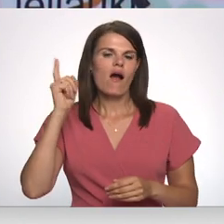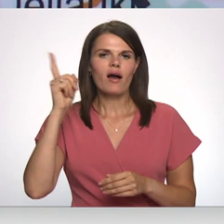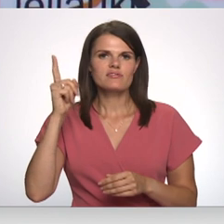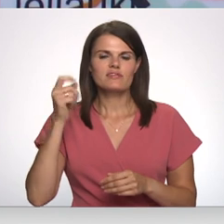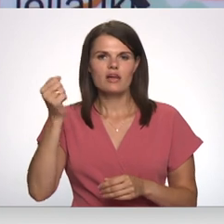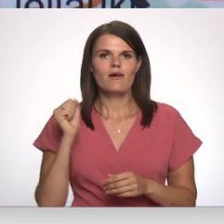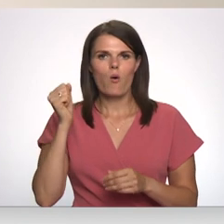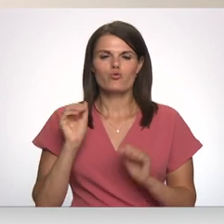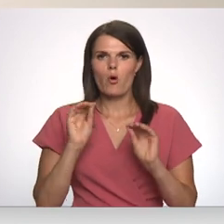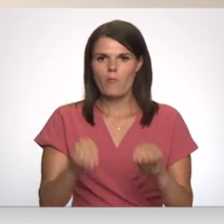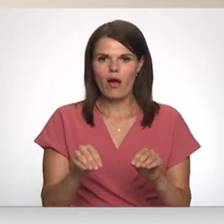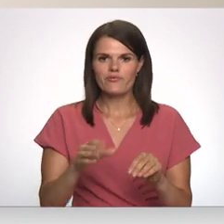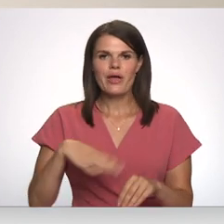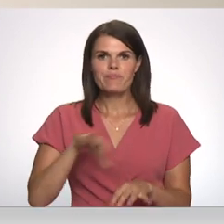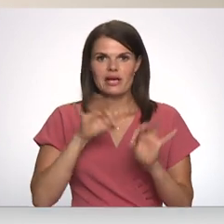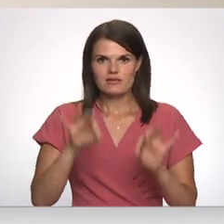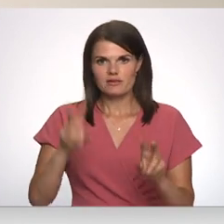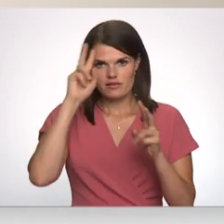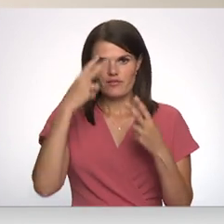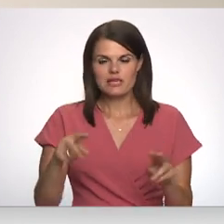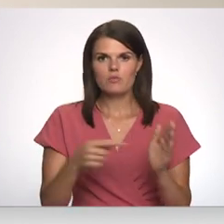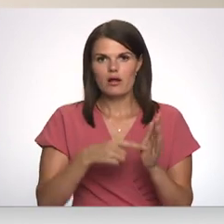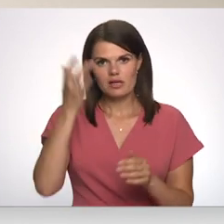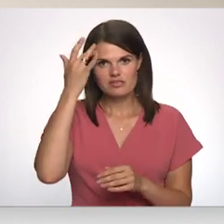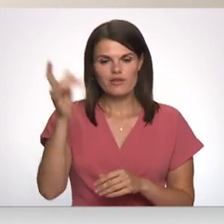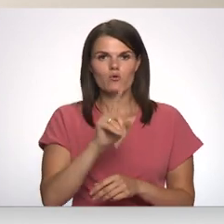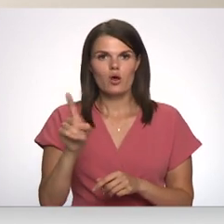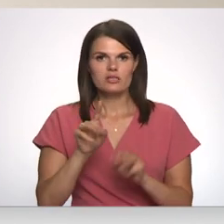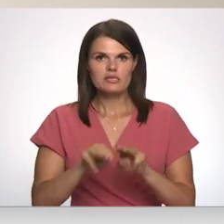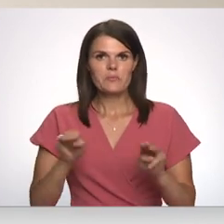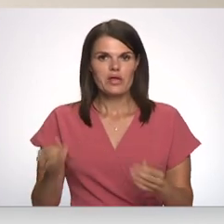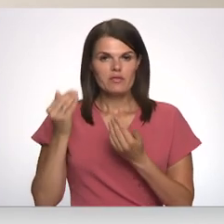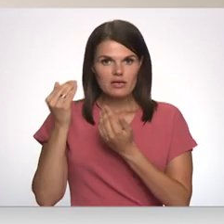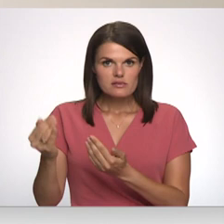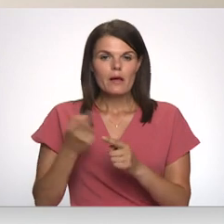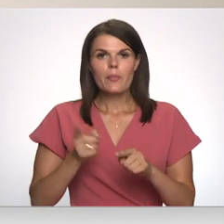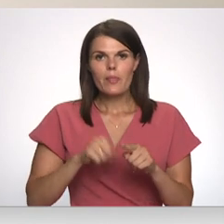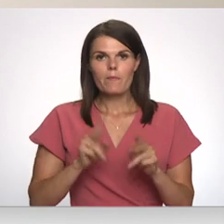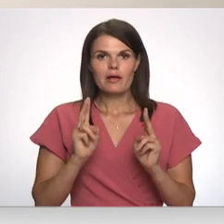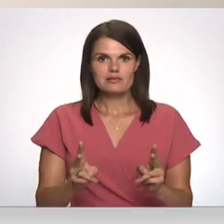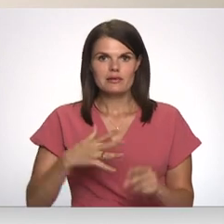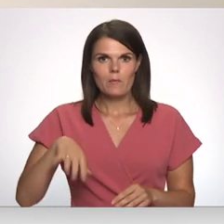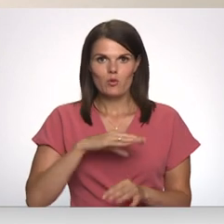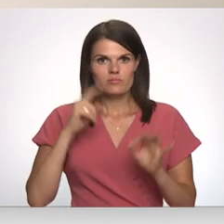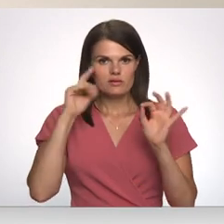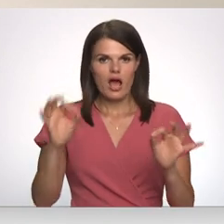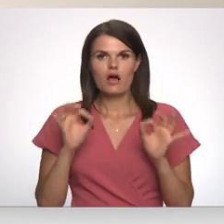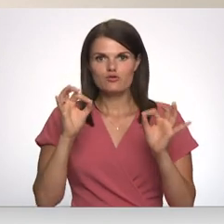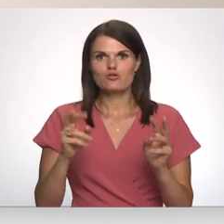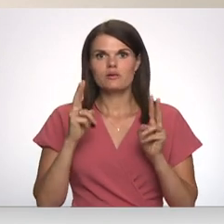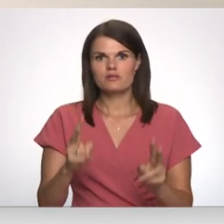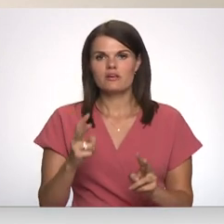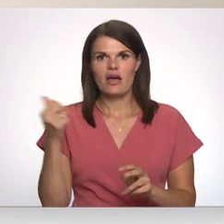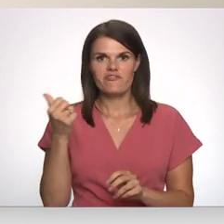brīvā teritorija. Mēs īsti nesaprotam, kāds viedoklis ir ministrijai, jo mums tādas aizdomas, kad viņi tā kā aizstāv